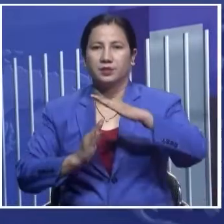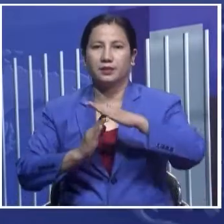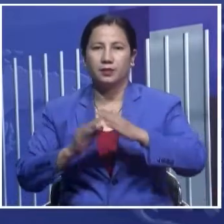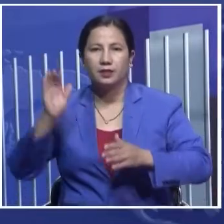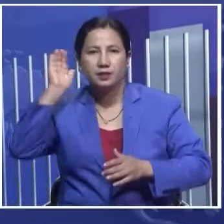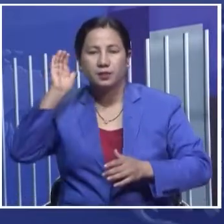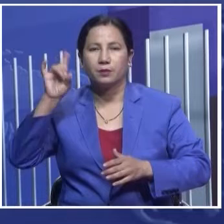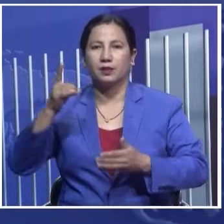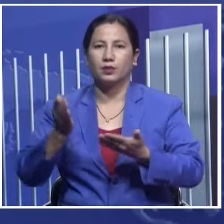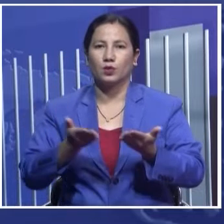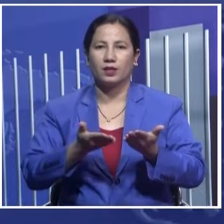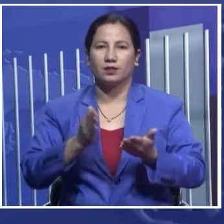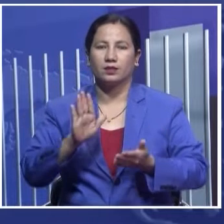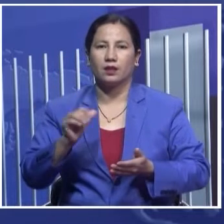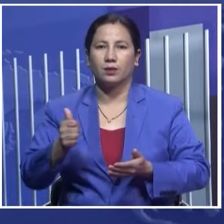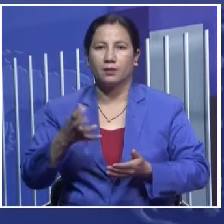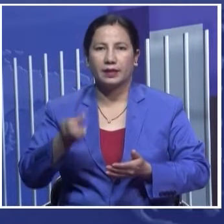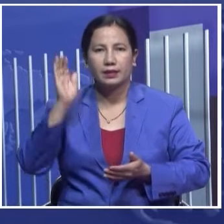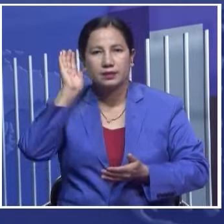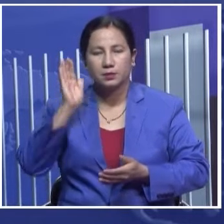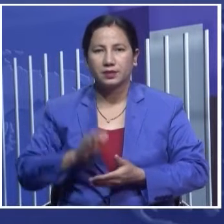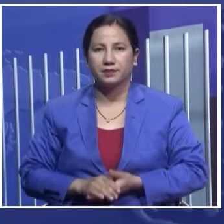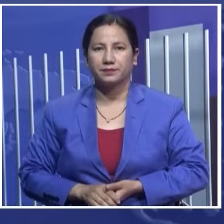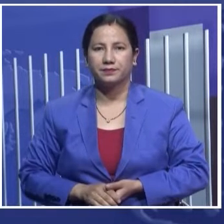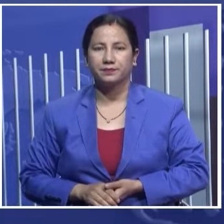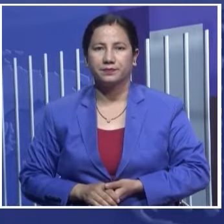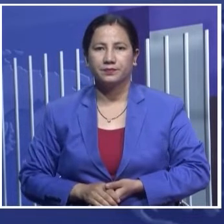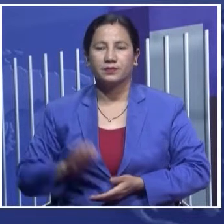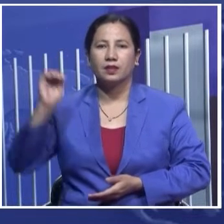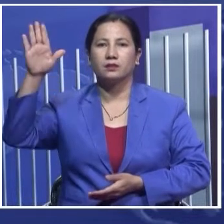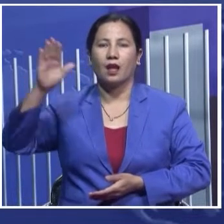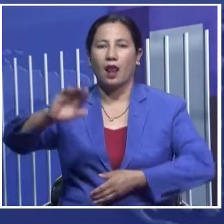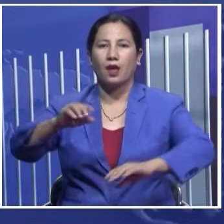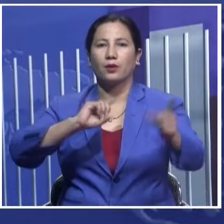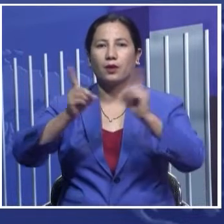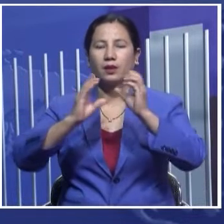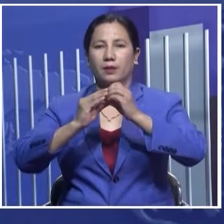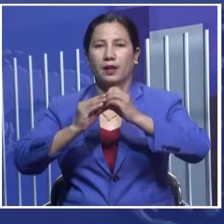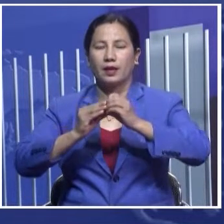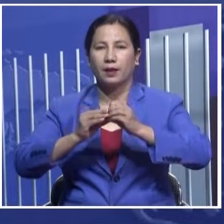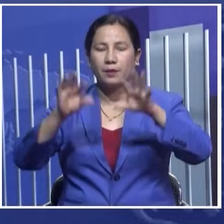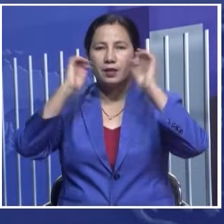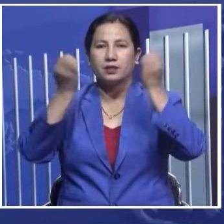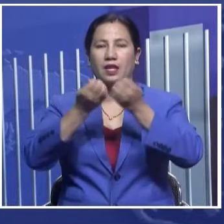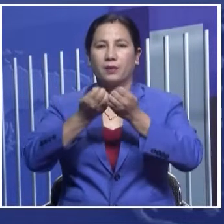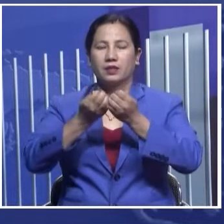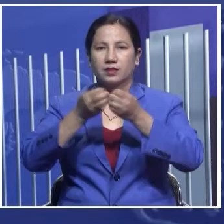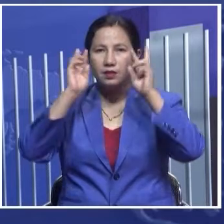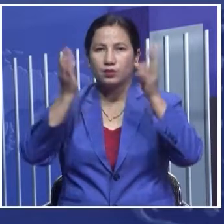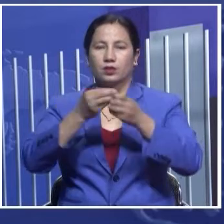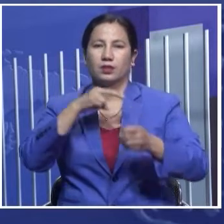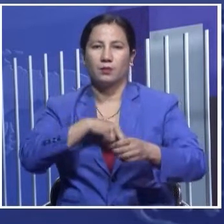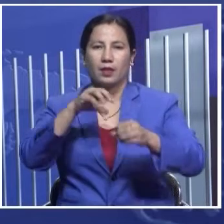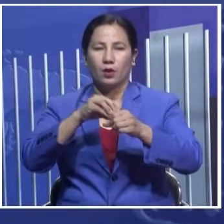विश्रामपछि समाचारमा पुनः स्वागत छ। अब बाँकी समाचार। सल्यानको शारदा नगरपालिकाले सामाजिक सुरक्षा भत्ता